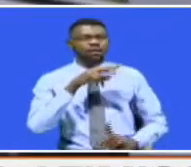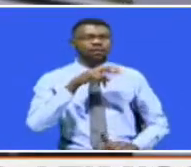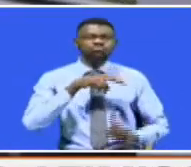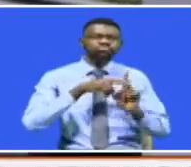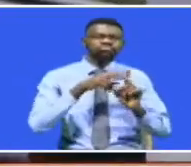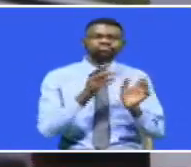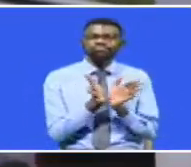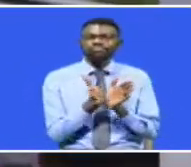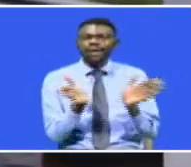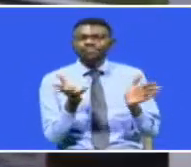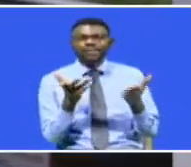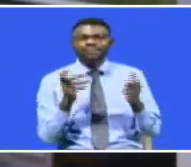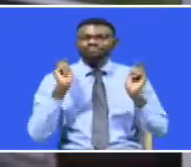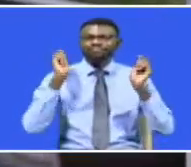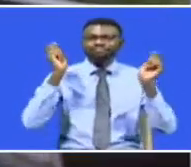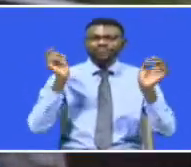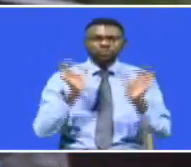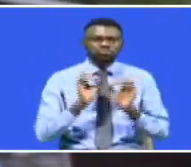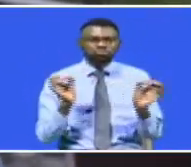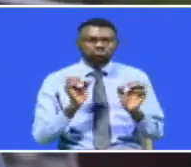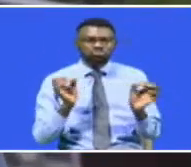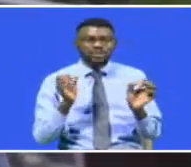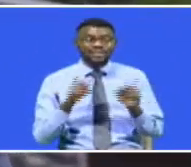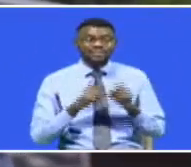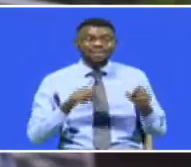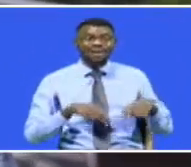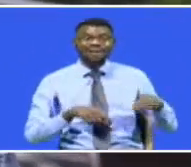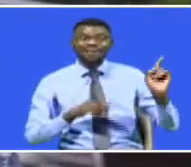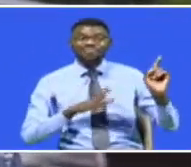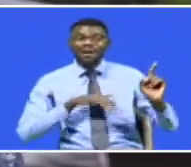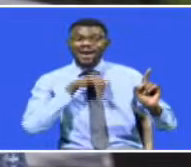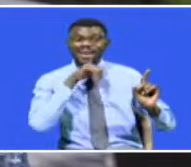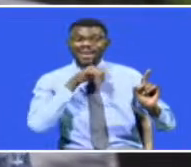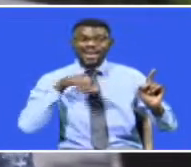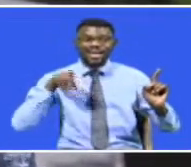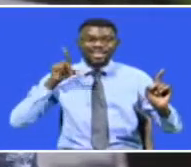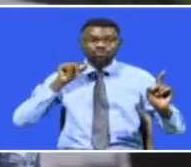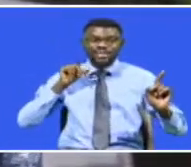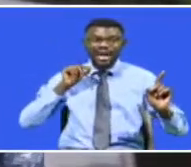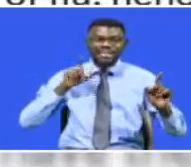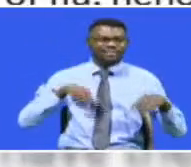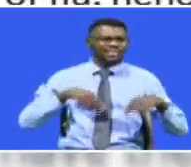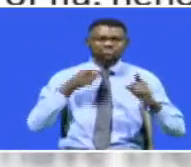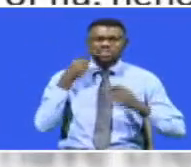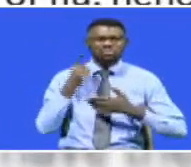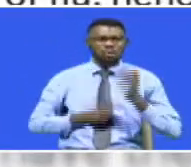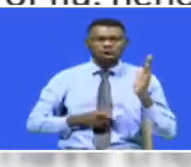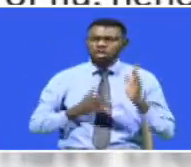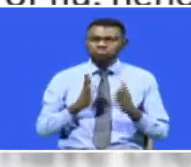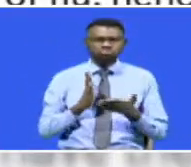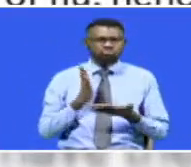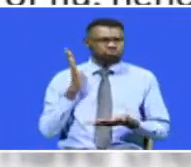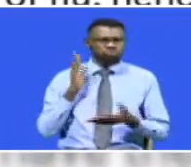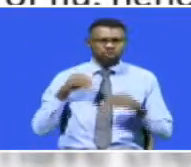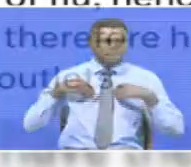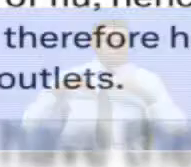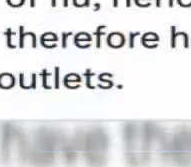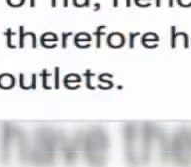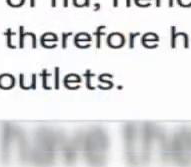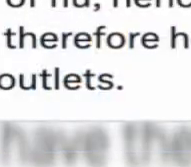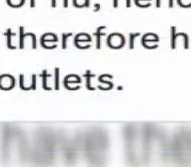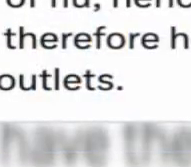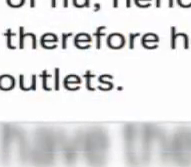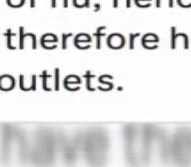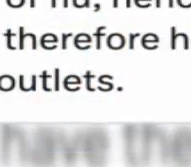kwenye maandamano haya juma hili, vile vile kupitia mtandao wake wa Twitter amepuuzilia mbali madai yake kukutana na ujumbe